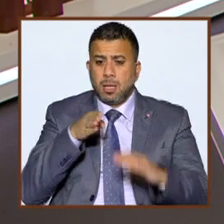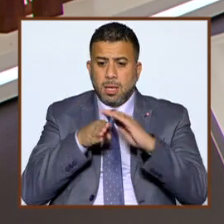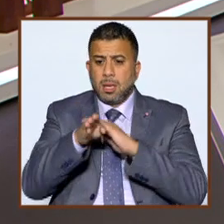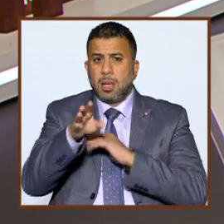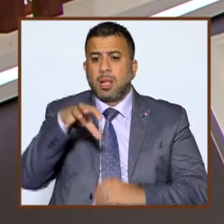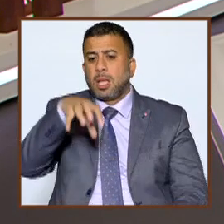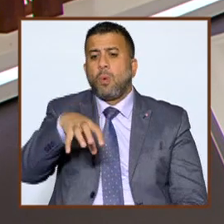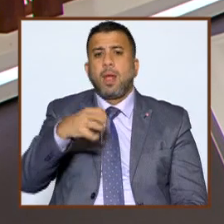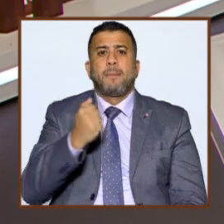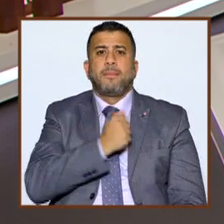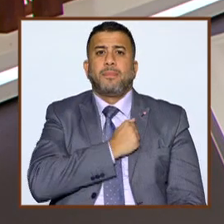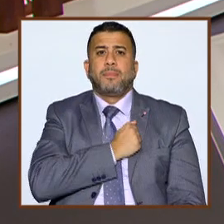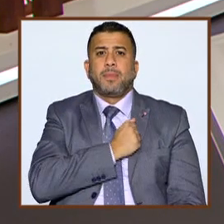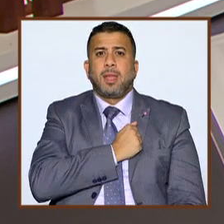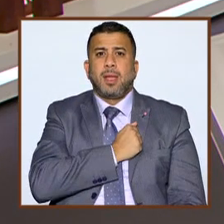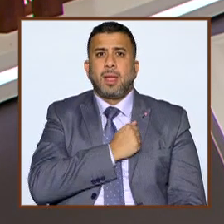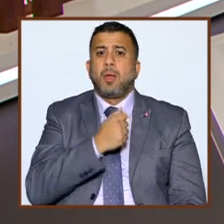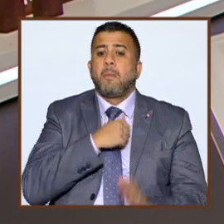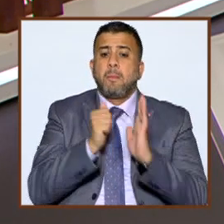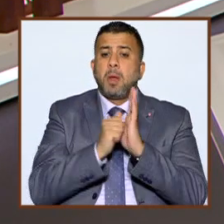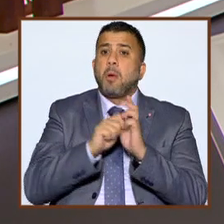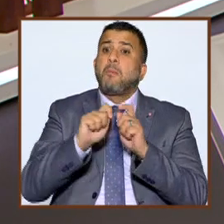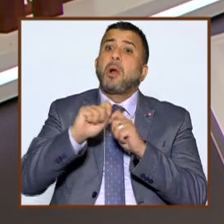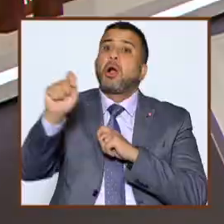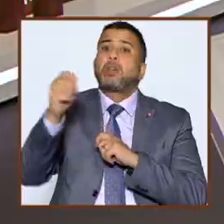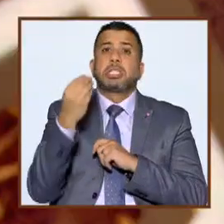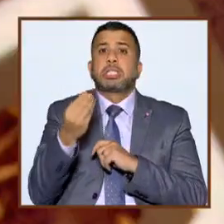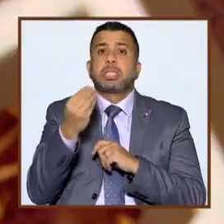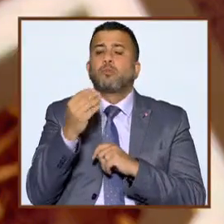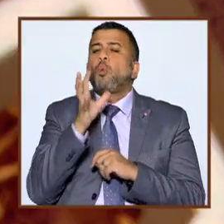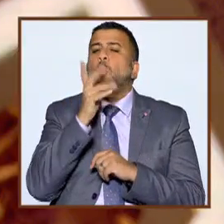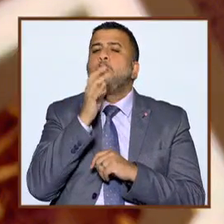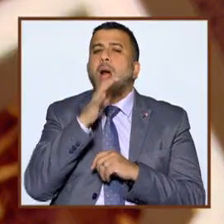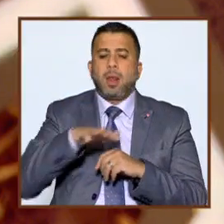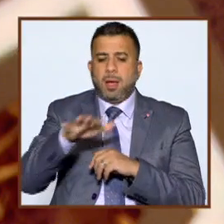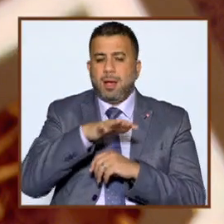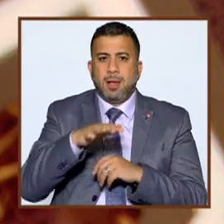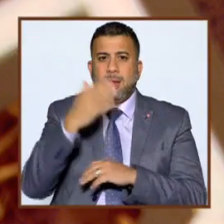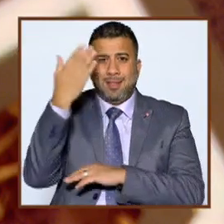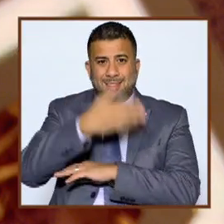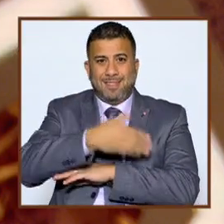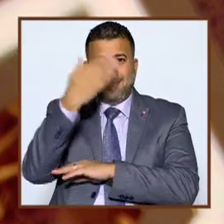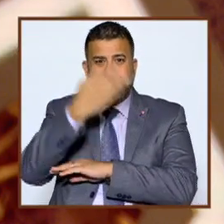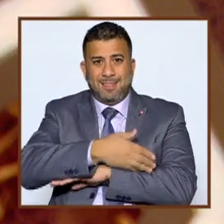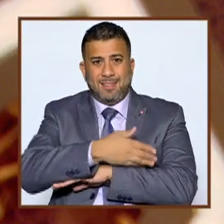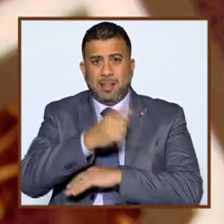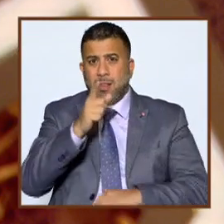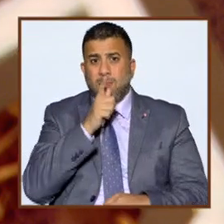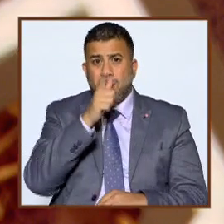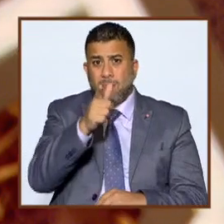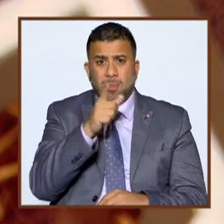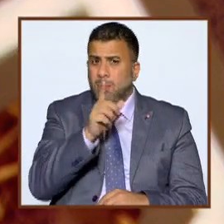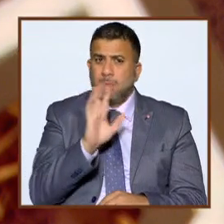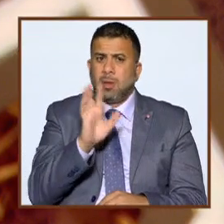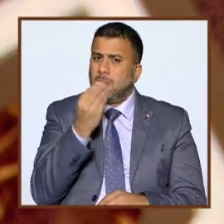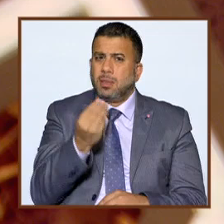إلى دولتي وولايتي بعيدة؟ علي بارك الله فيك ورضي الله عنك، في مثل هذه الحالة والصورة التي